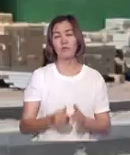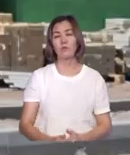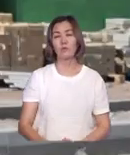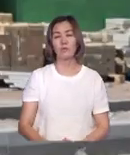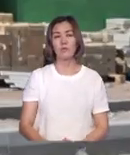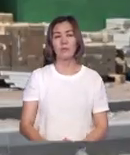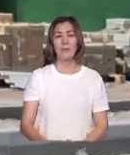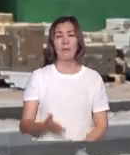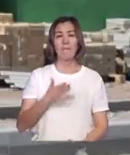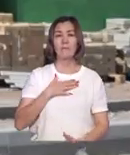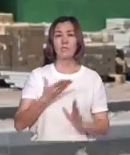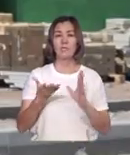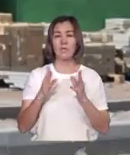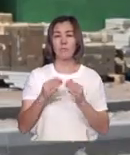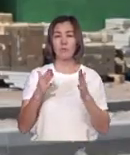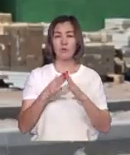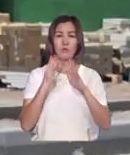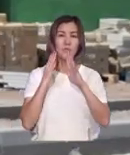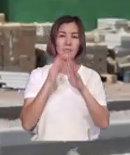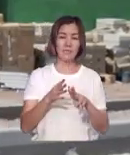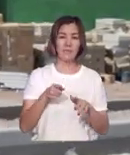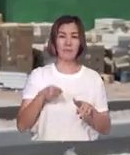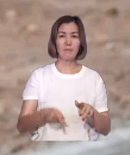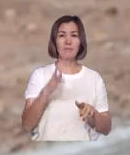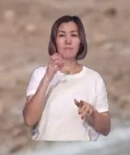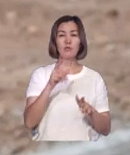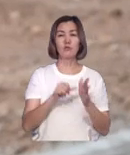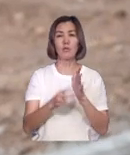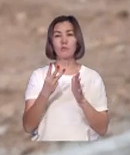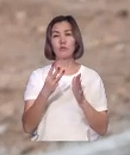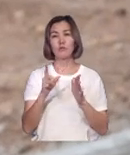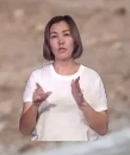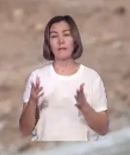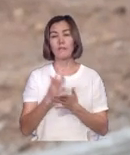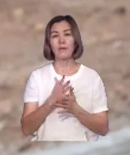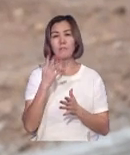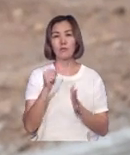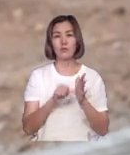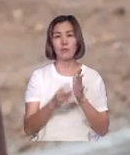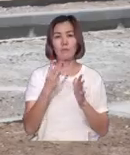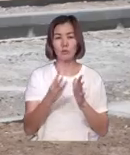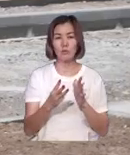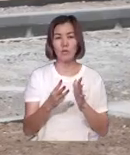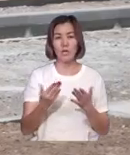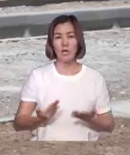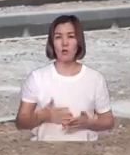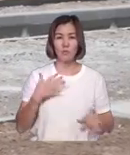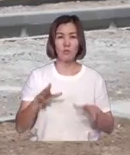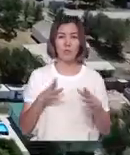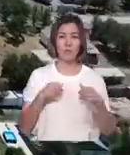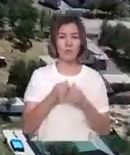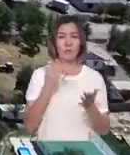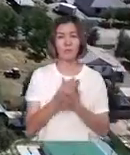болады. Бізде жалпы тұрғын үй кезегінде 1563 адам тұр. Оның 563-ші әлеуметтік осал топтарға